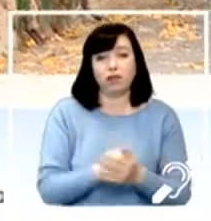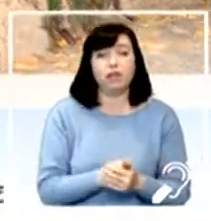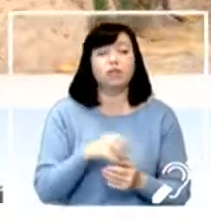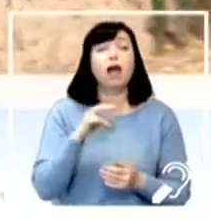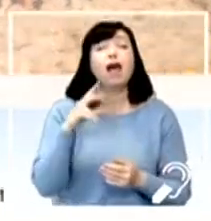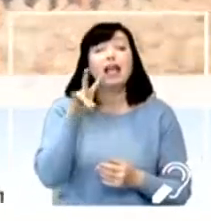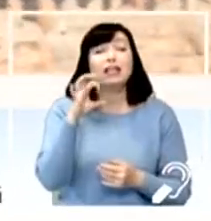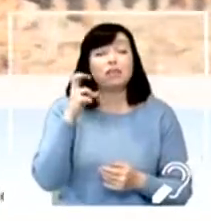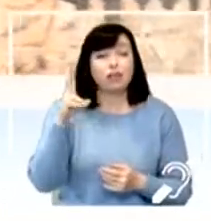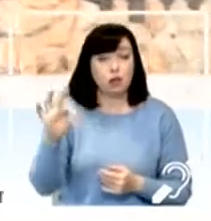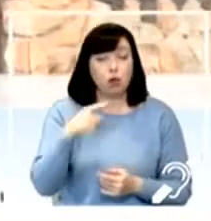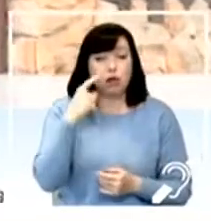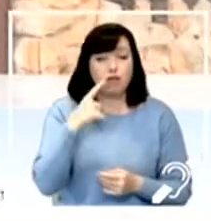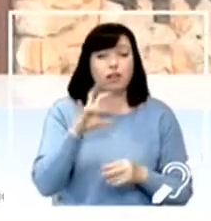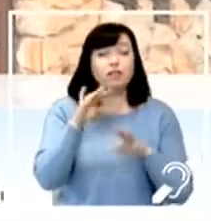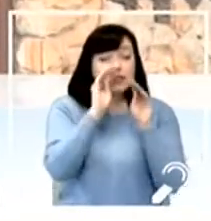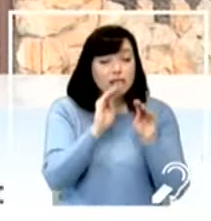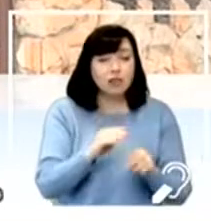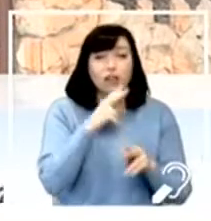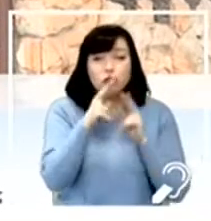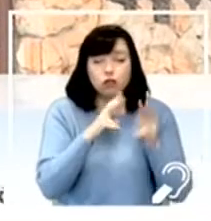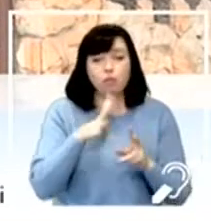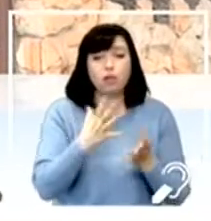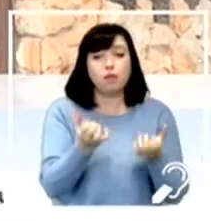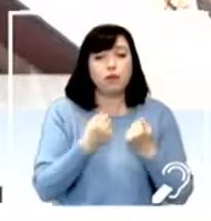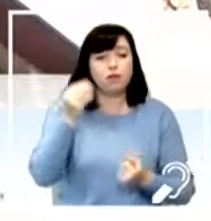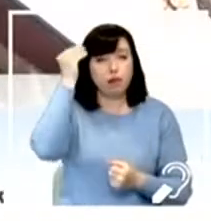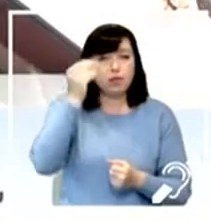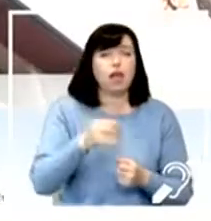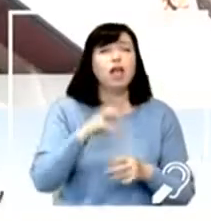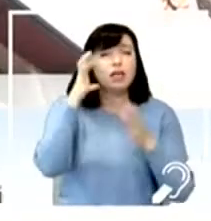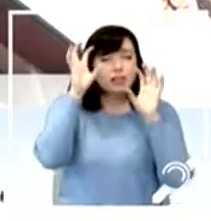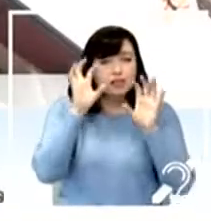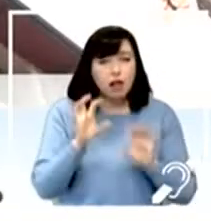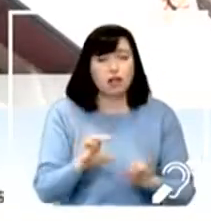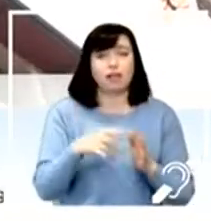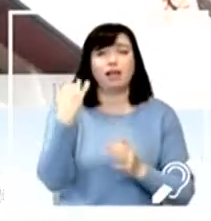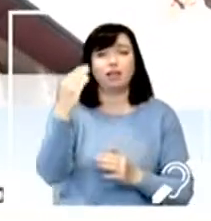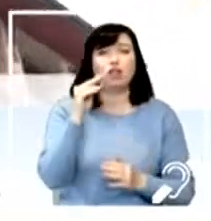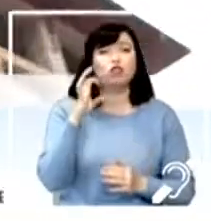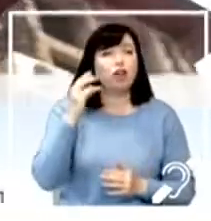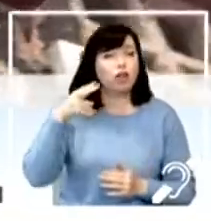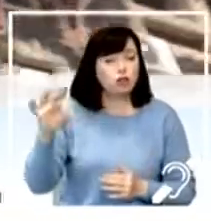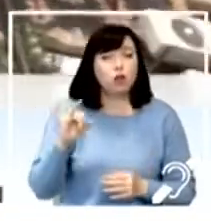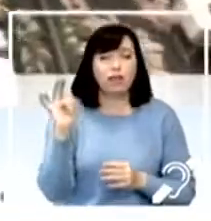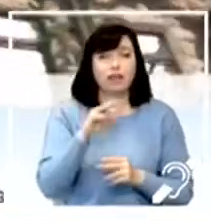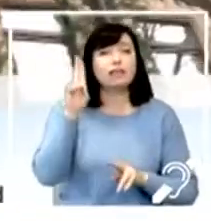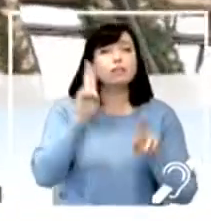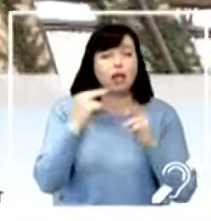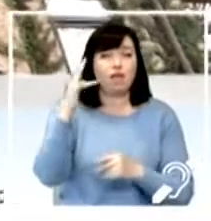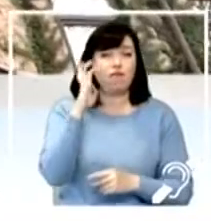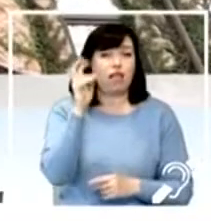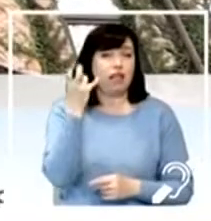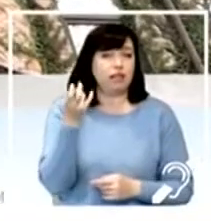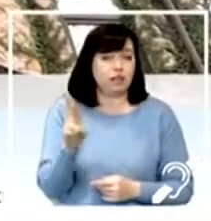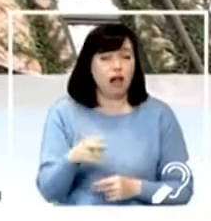lui Litvinenko, la formularea sesizării au fost luate în considerare jurisprudența CEDO, dar și standardele Comisiei de la Veneția.